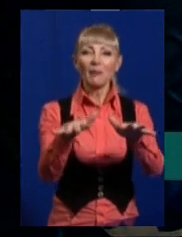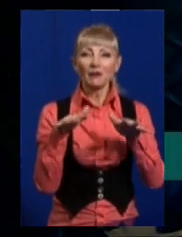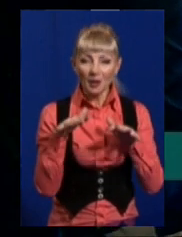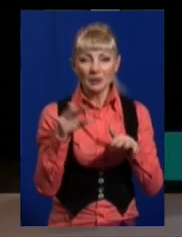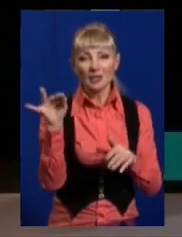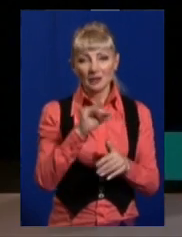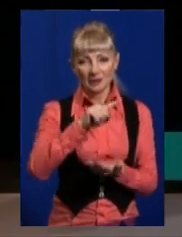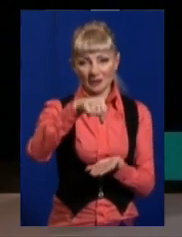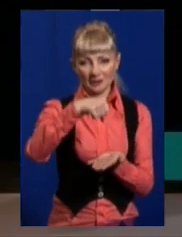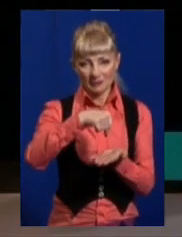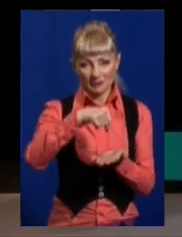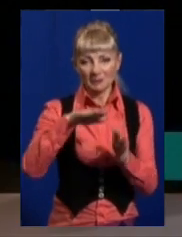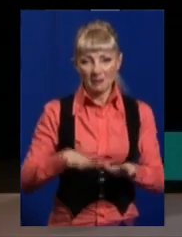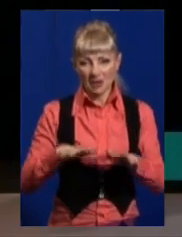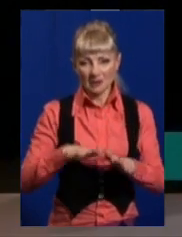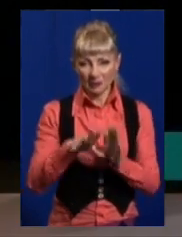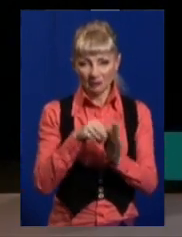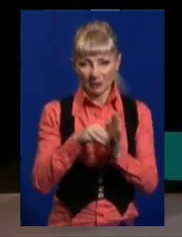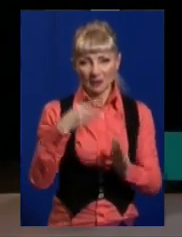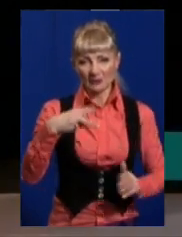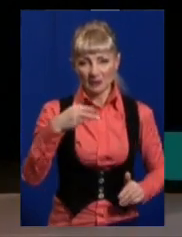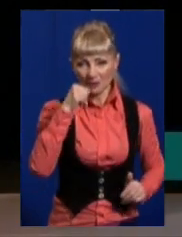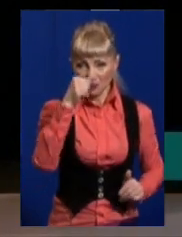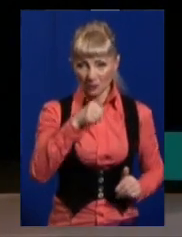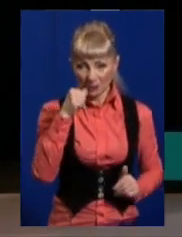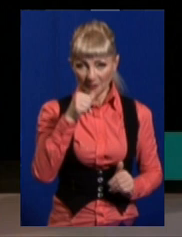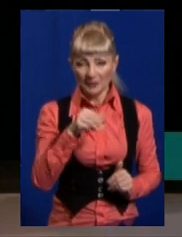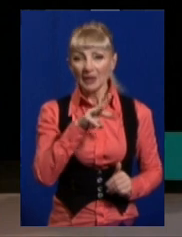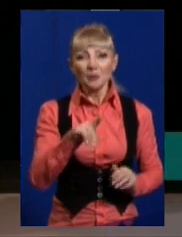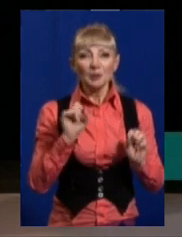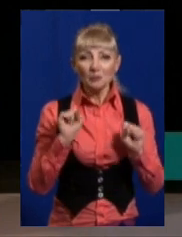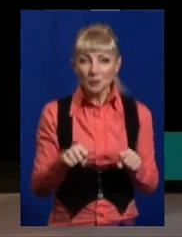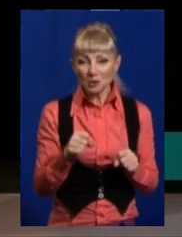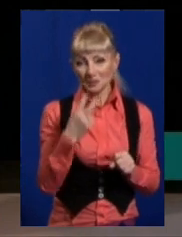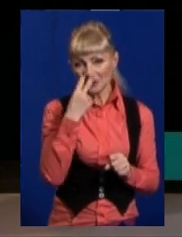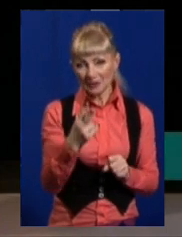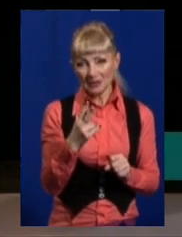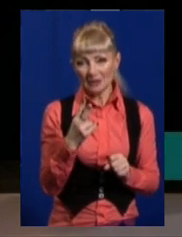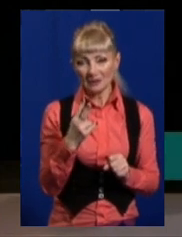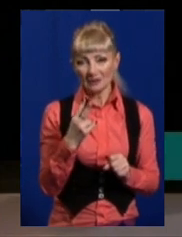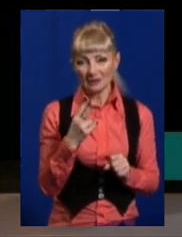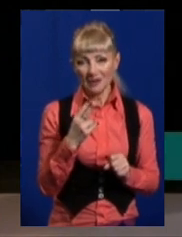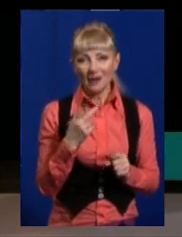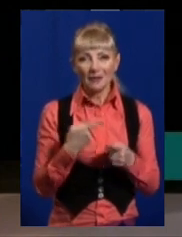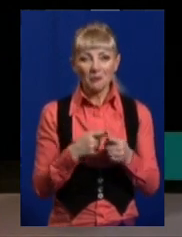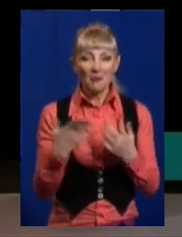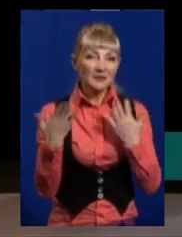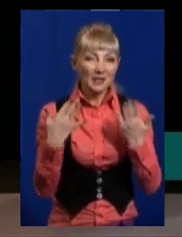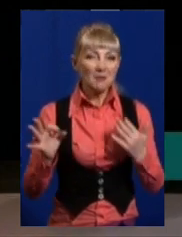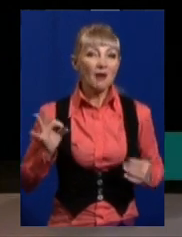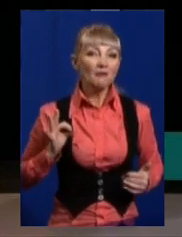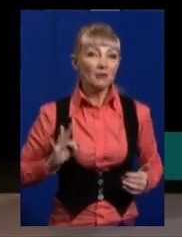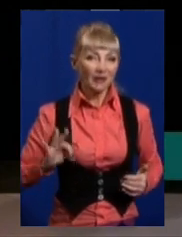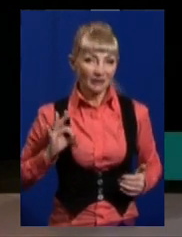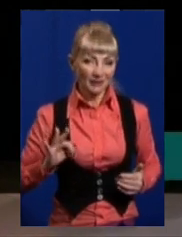міських місцевих виборів 2020 року. Тобто ми можемо розглядати, і це такий от взаємовигідний альянс,